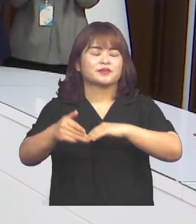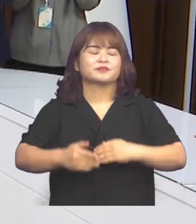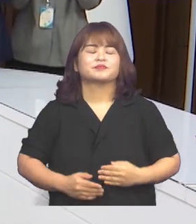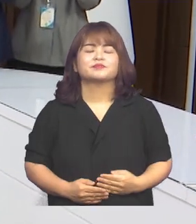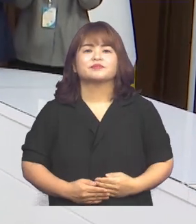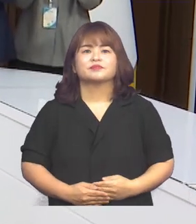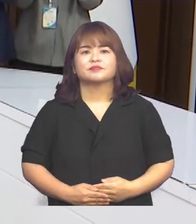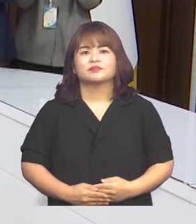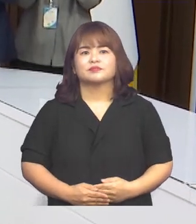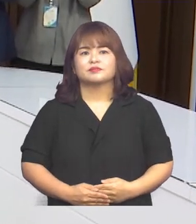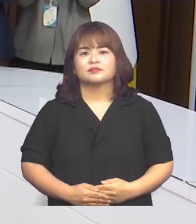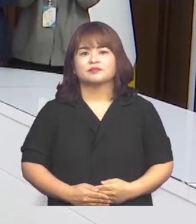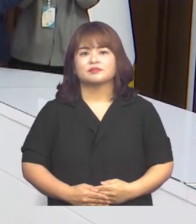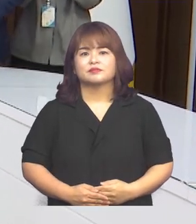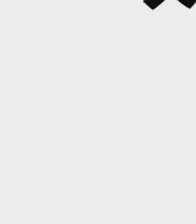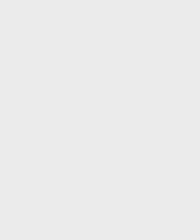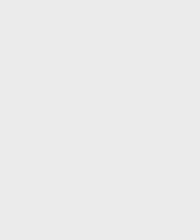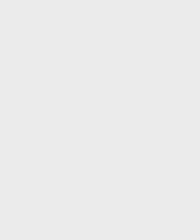계획입니다.